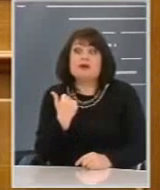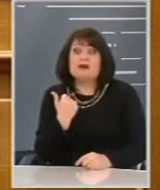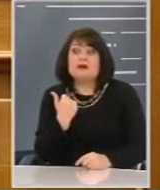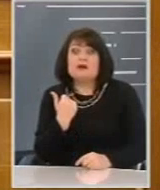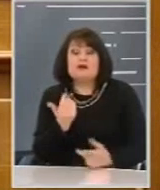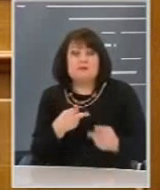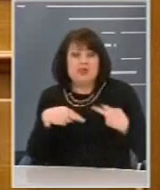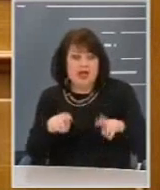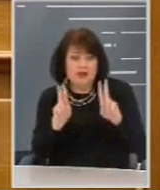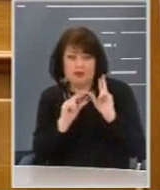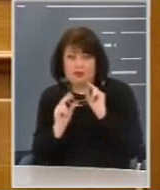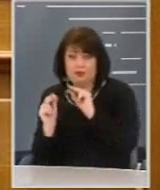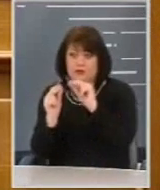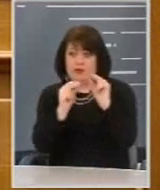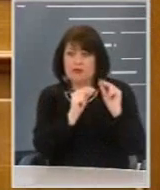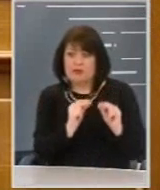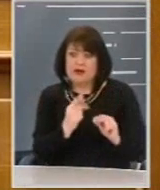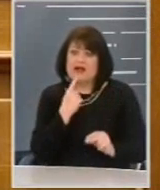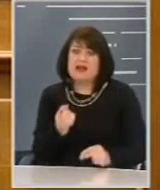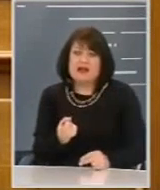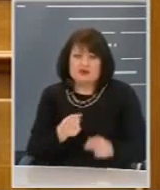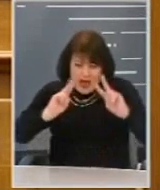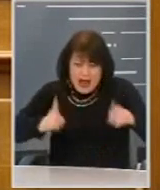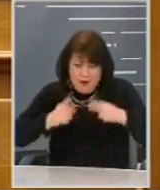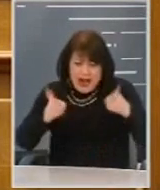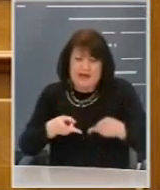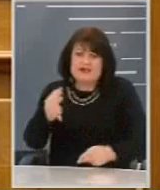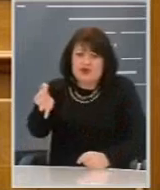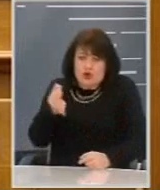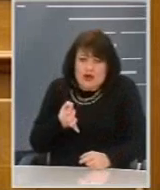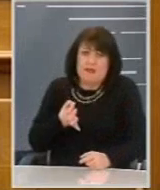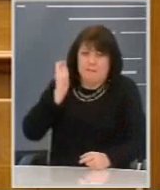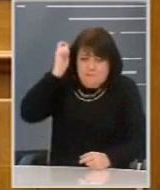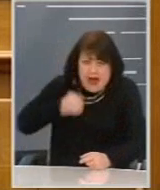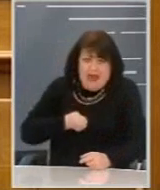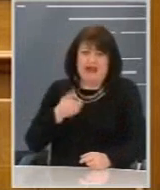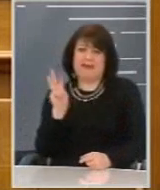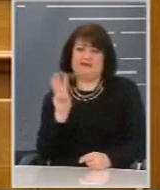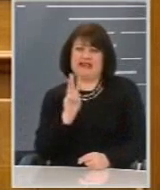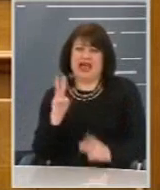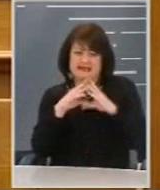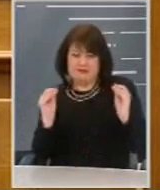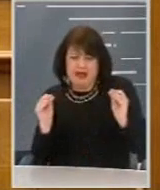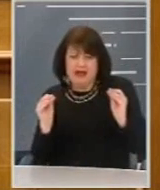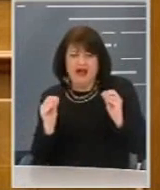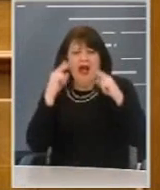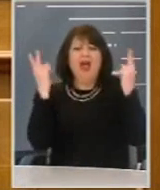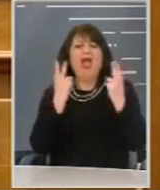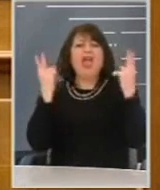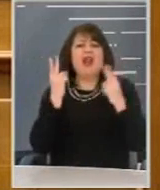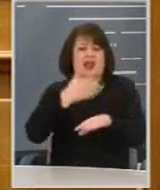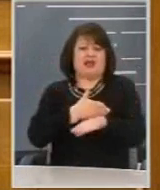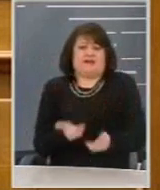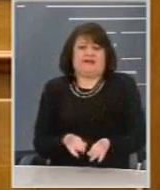στους διαδρόμους που συζητάγαμε ότι αυτή ήταν από τις μεγαλύτερες αποκαλύψεις που έκανε η Εξεταστική Επιτροπή? Και όσον αφορά για το σύστημα των εικονικών εταιριών